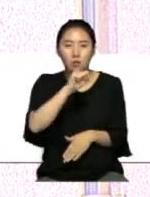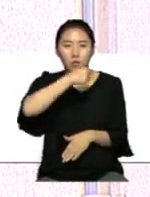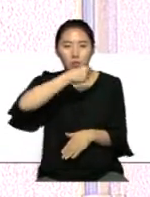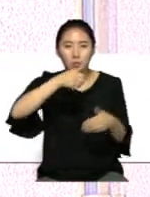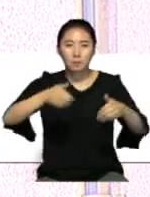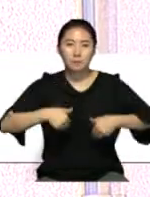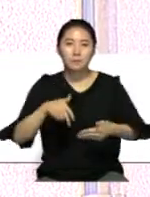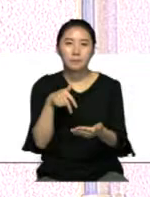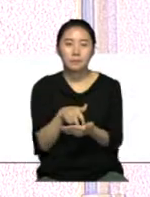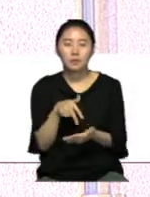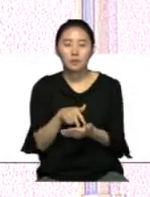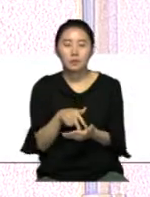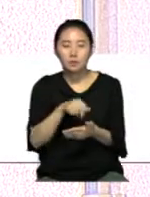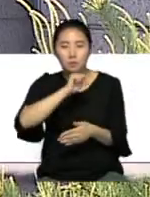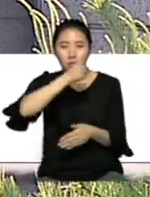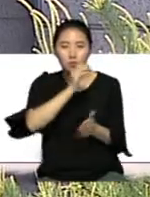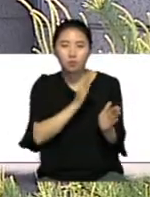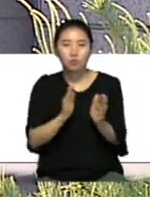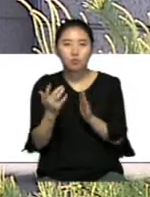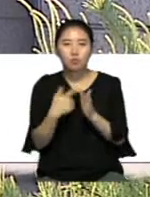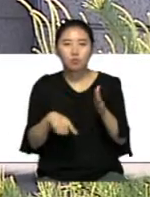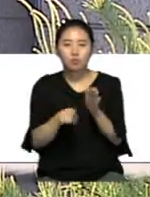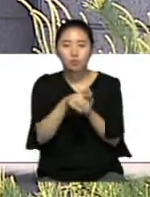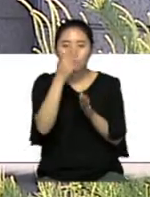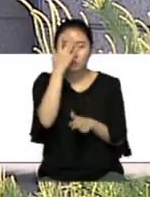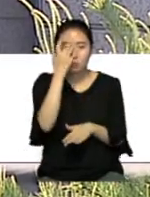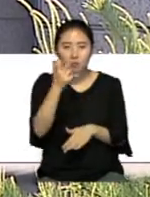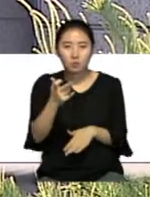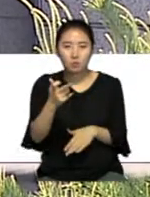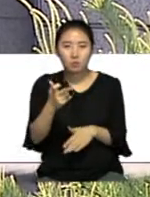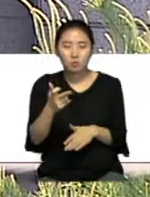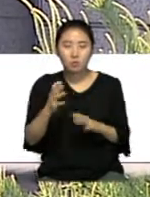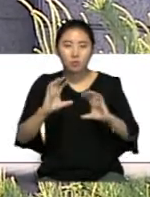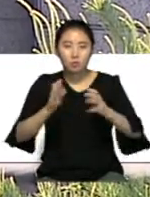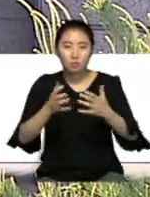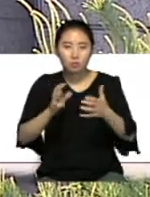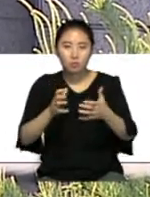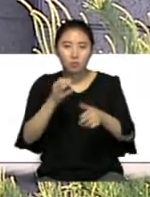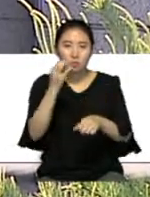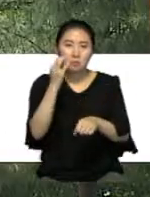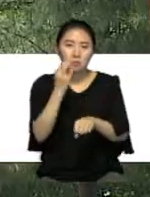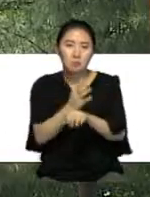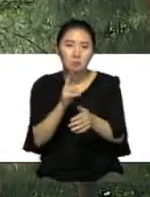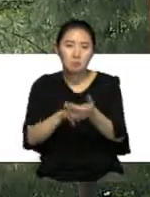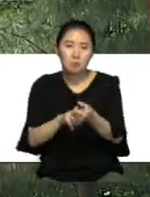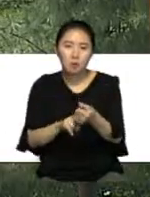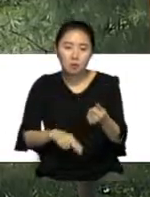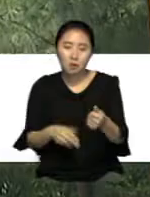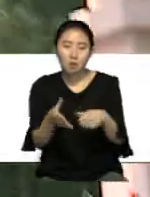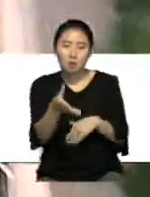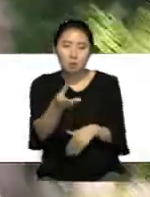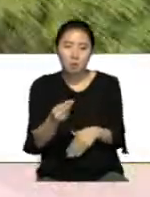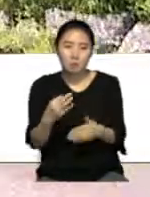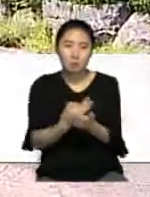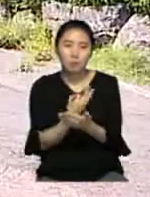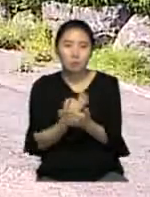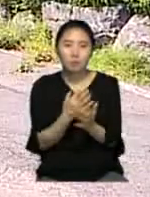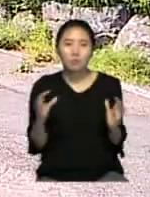필요하다고 밝혔습니다. 이 예산을 마련하기 위해 용산구는 구유지를 처분하거나 구유지에서 발생하는 임대료 수익을